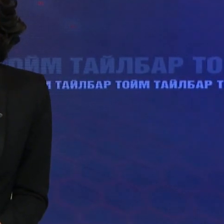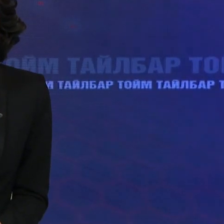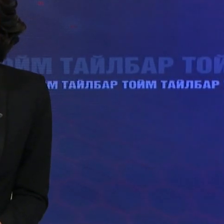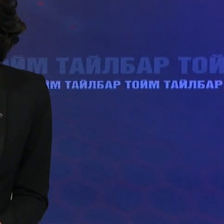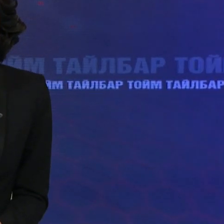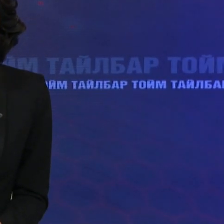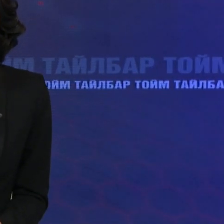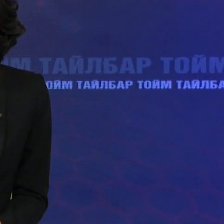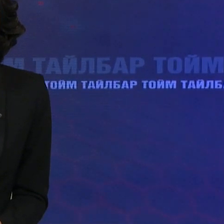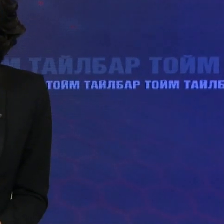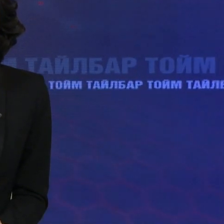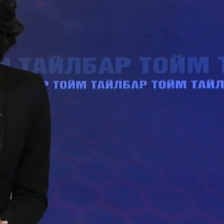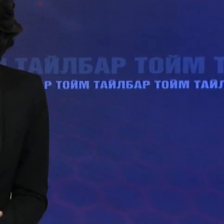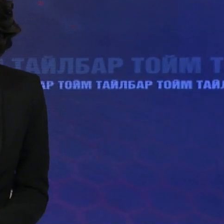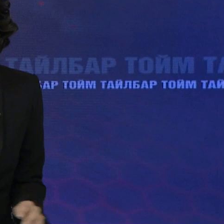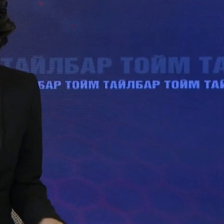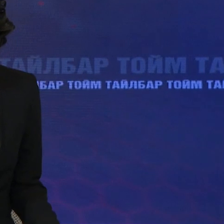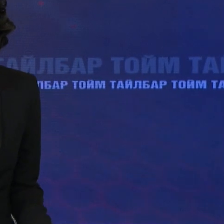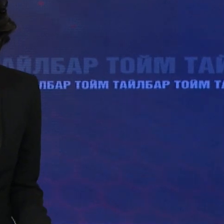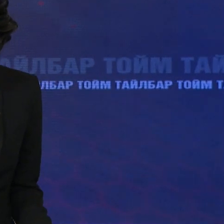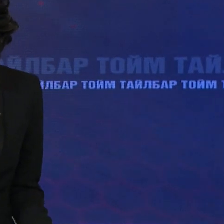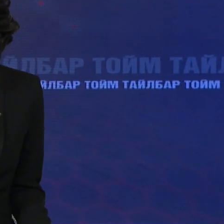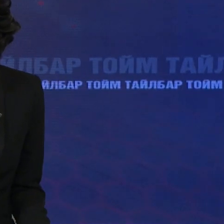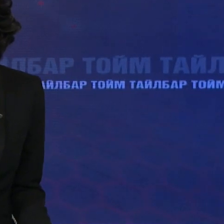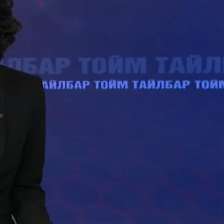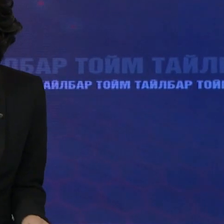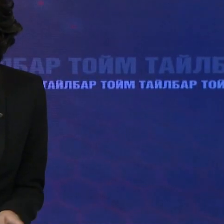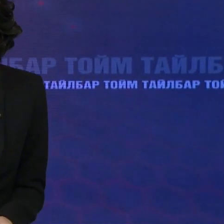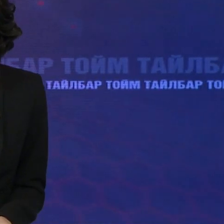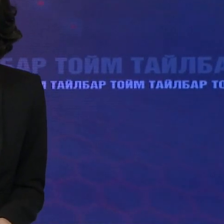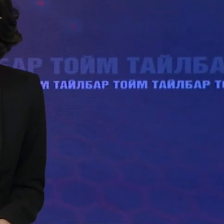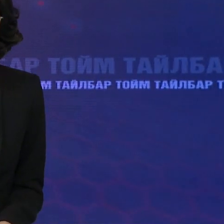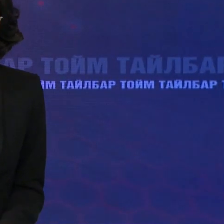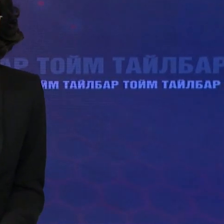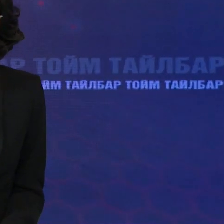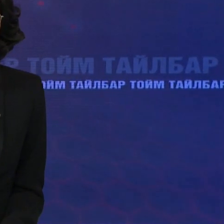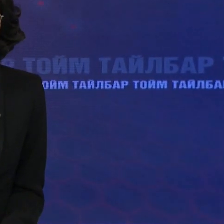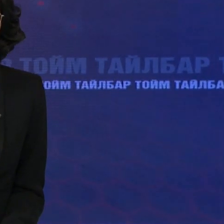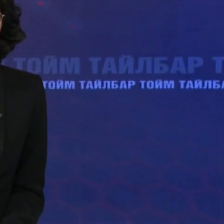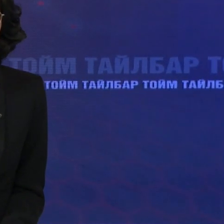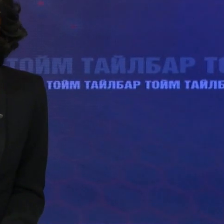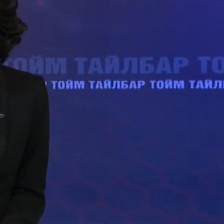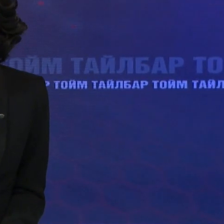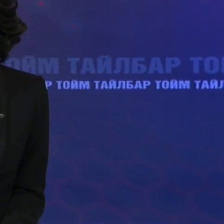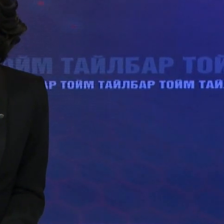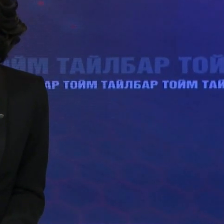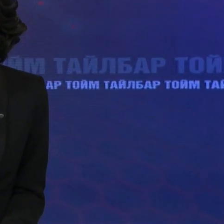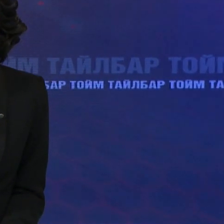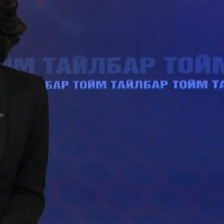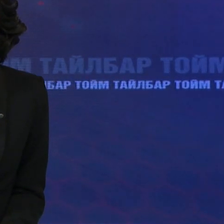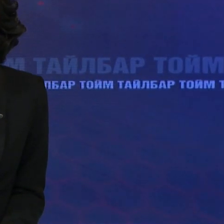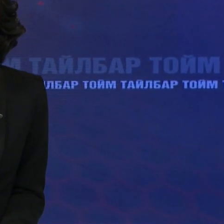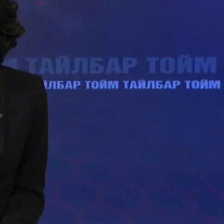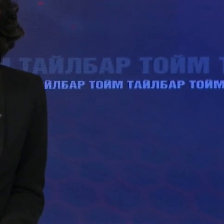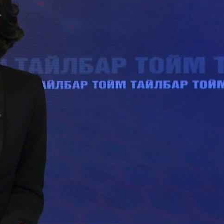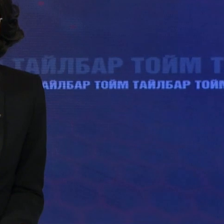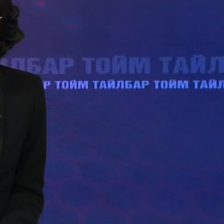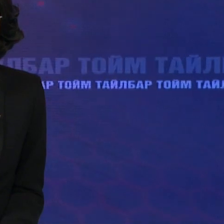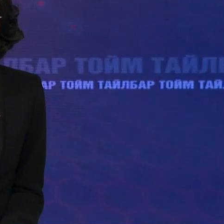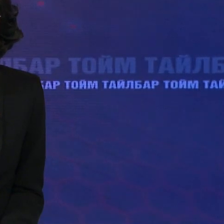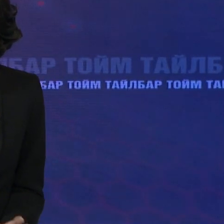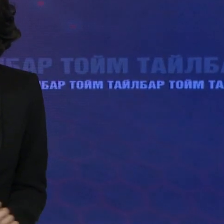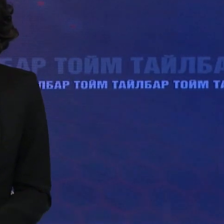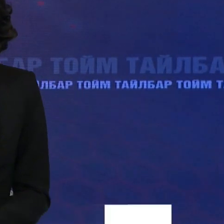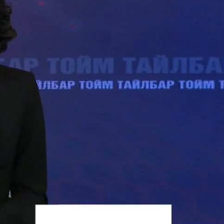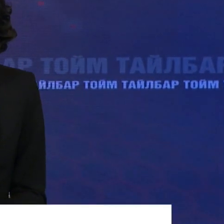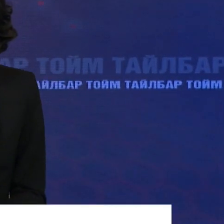ямар шинжилгээд хүлээгдэж байгаа тухай тодорхой мэдээллийг том хөтөлбөртөө онцлон хүргэх юм а. За, засгийн газрын хурлаанаас бүгд найрамдах солонгос улсын иргэдийг визгүй зорчуулах